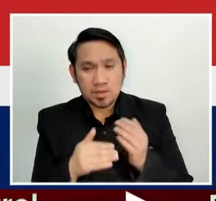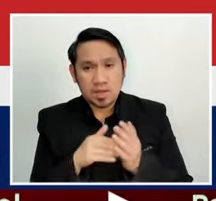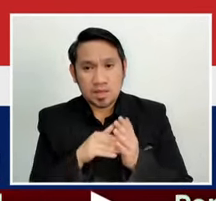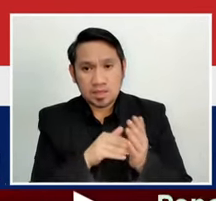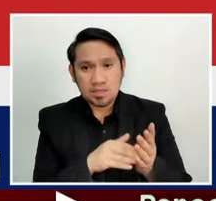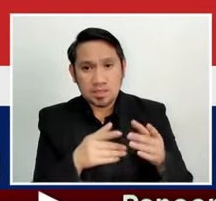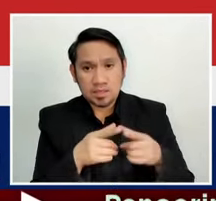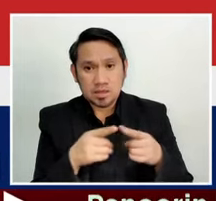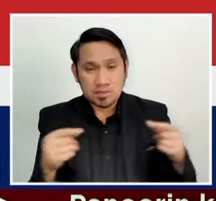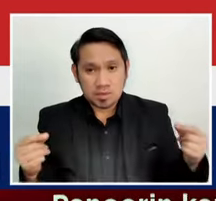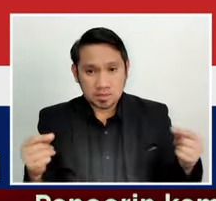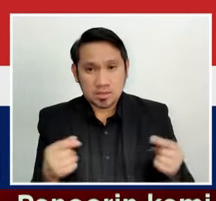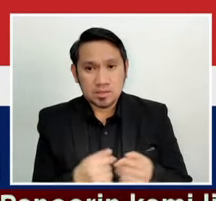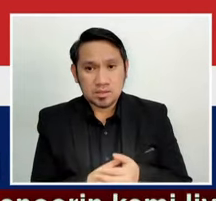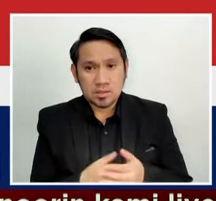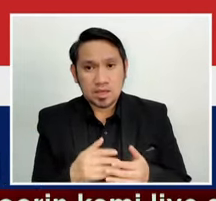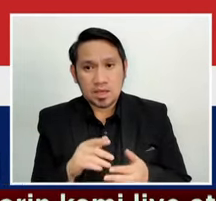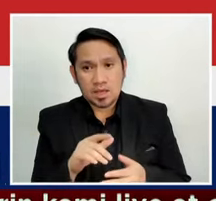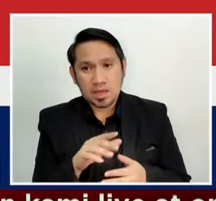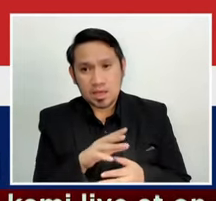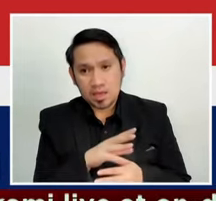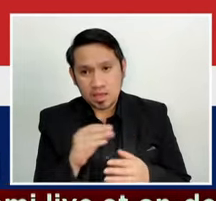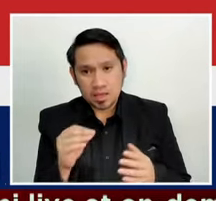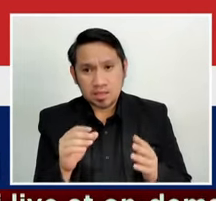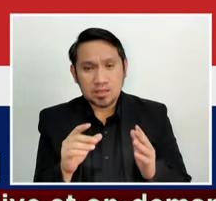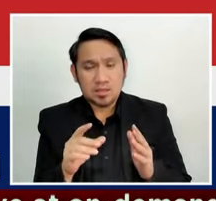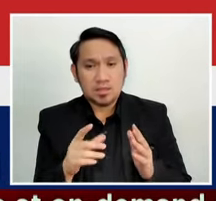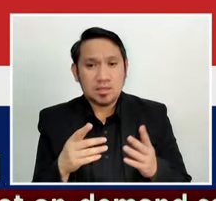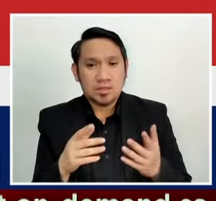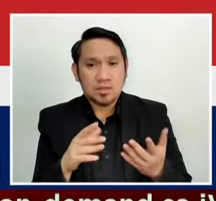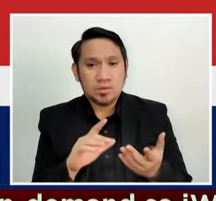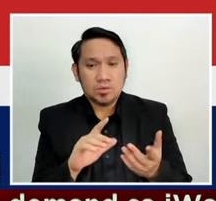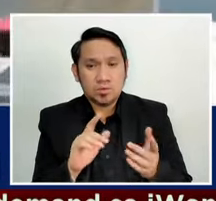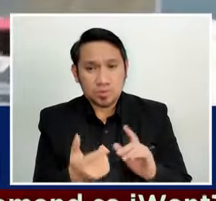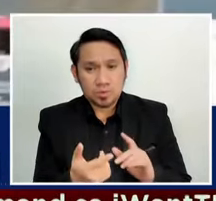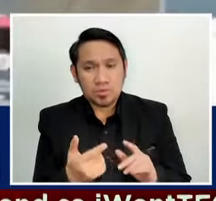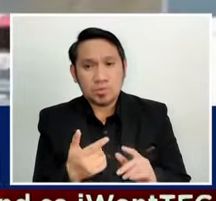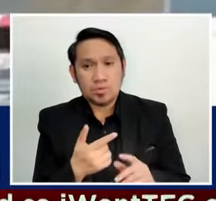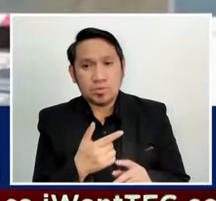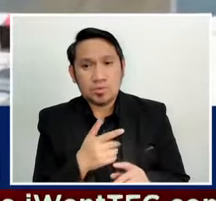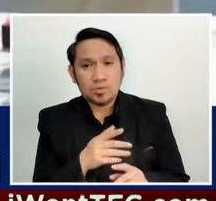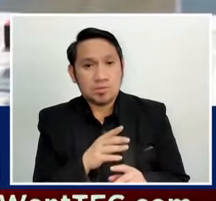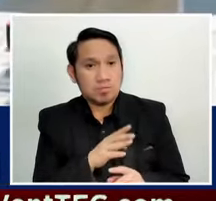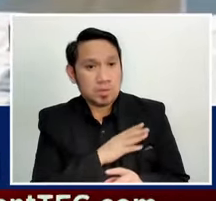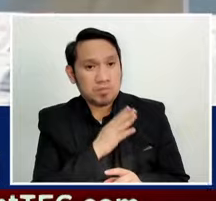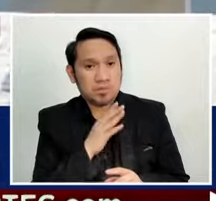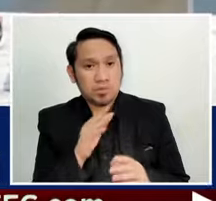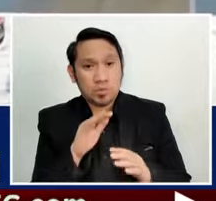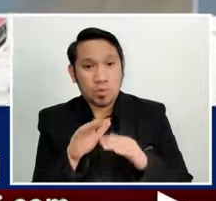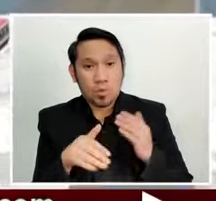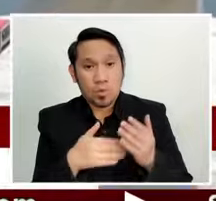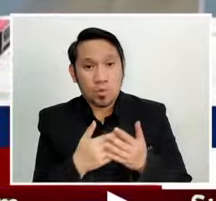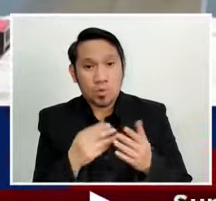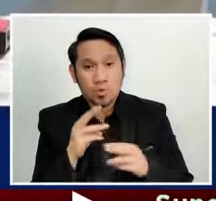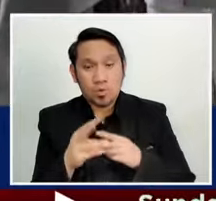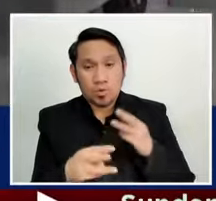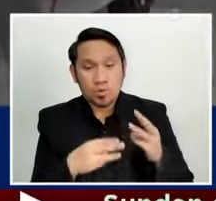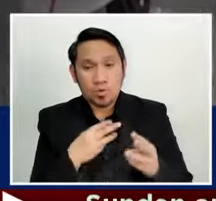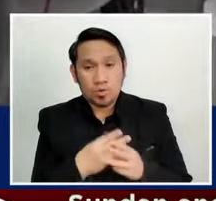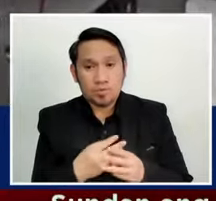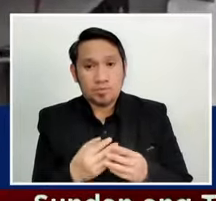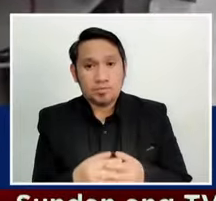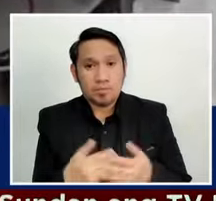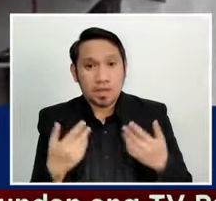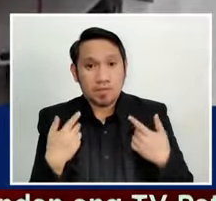sa Japan. Nag-resonate itong ating kagitingan sa buong mundo. Nag-alay din ang bulaklak sa dambana ng kagitingan ng